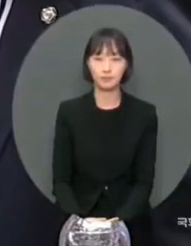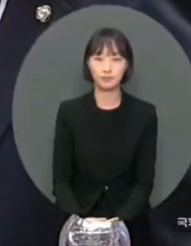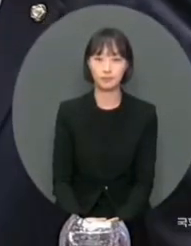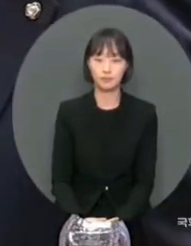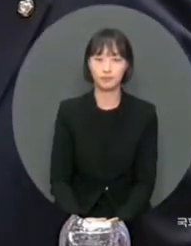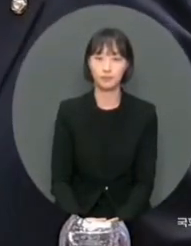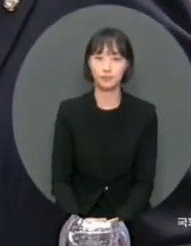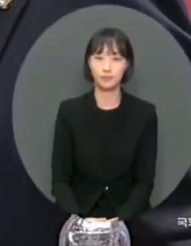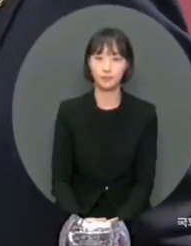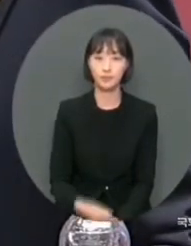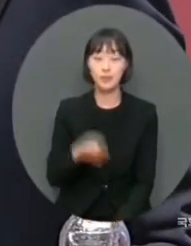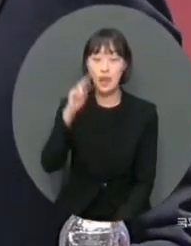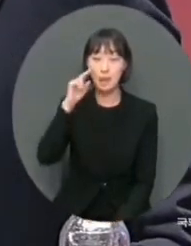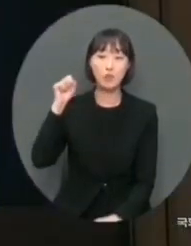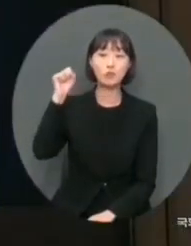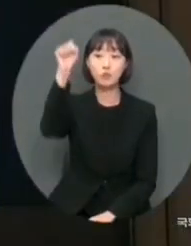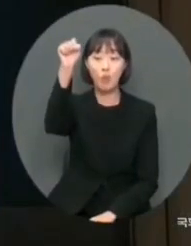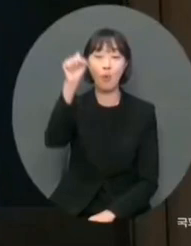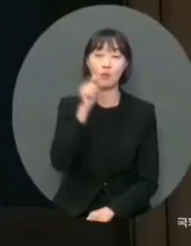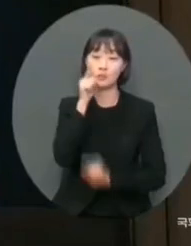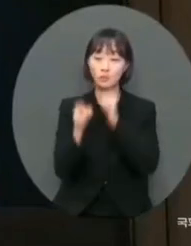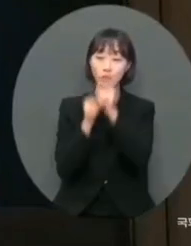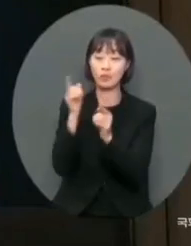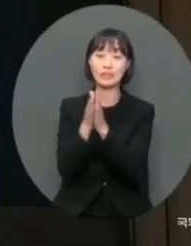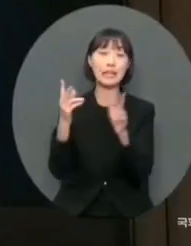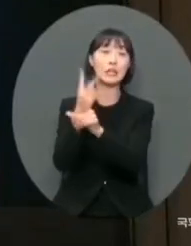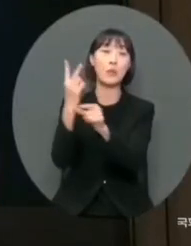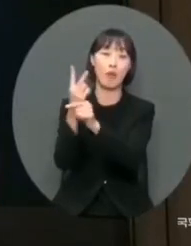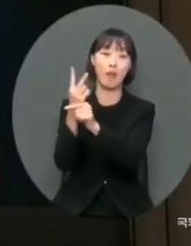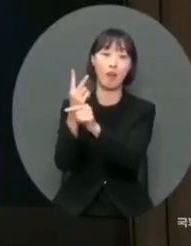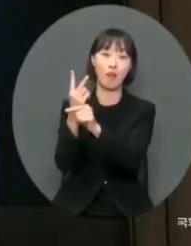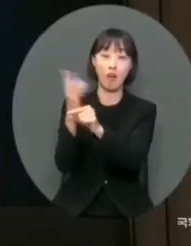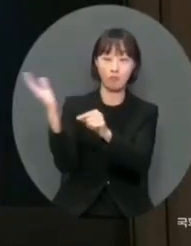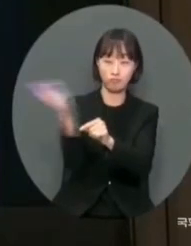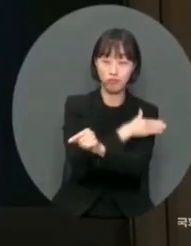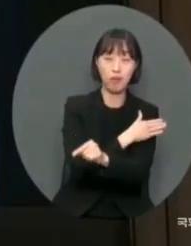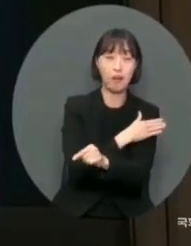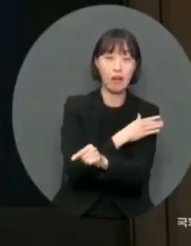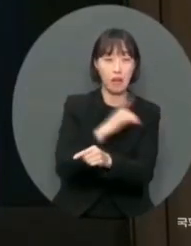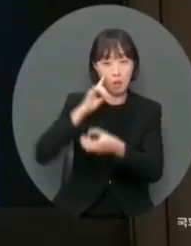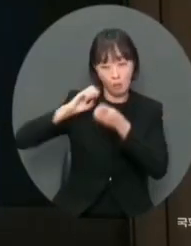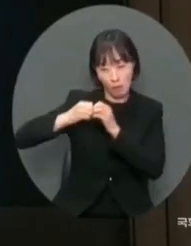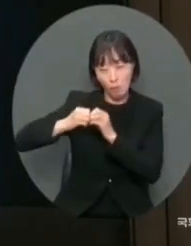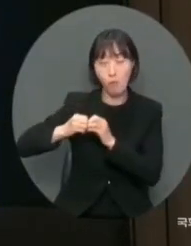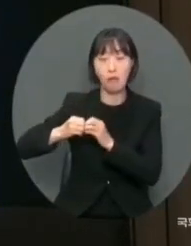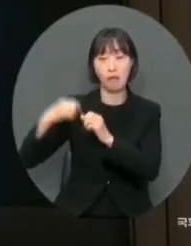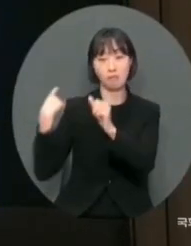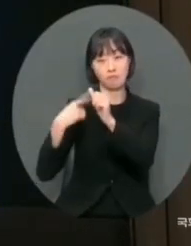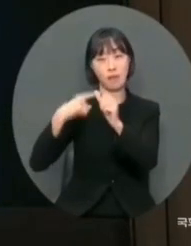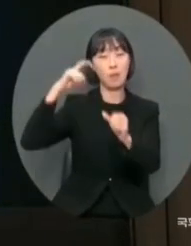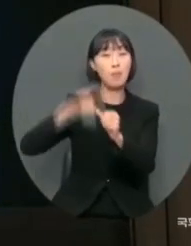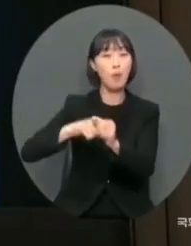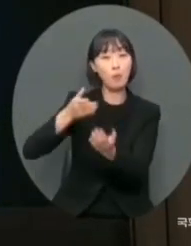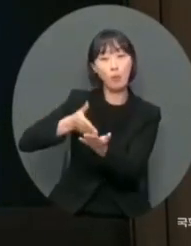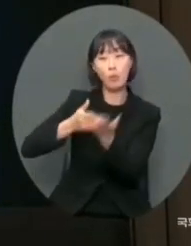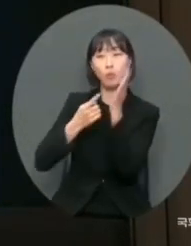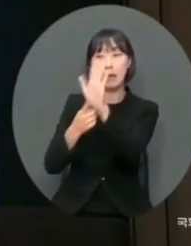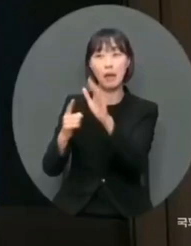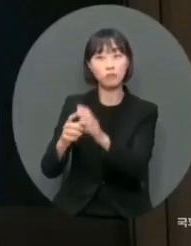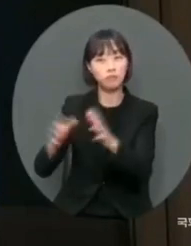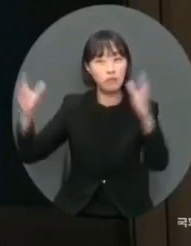예비후보 등록이 시작되는 2월부터 본격적인 왜곡 비판 보도 양산 전망이라고 써 있습니다. 즉 그 얘기는